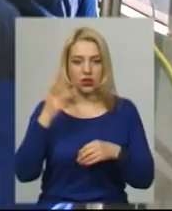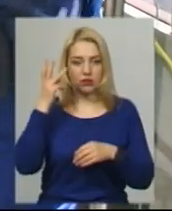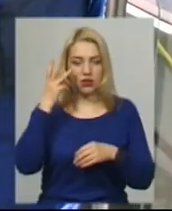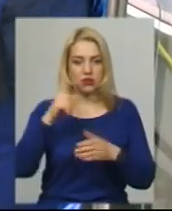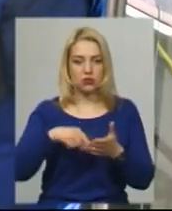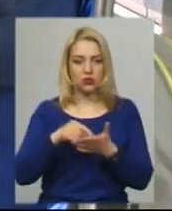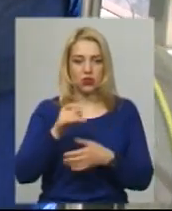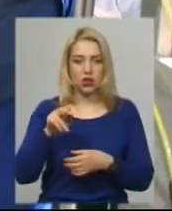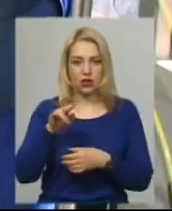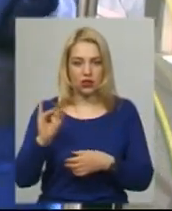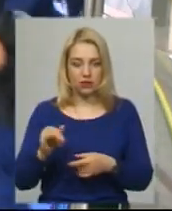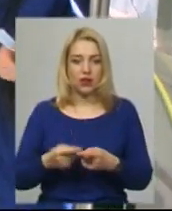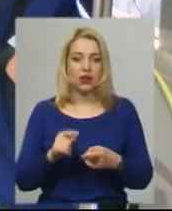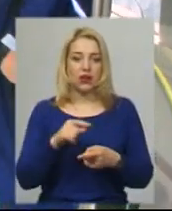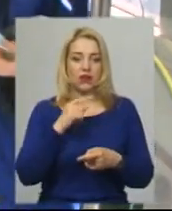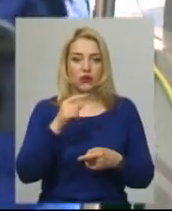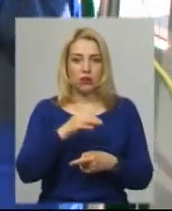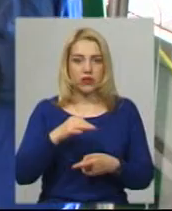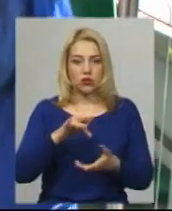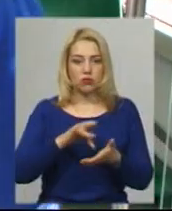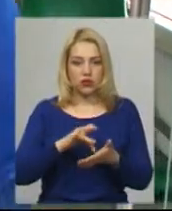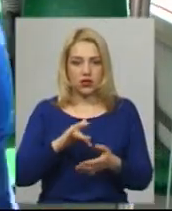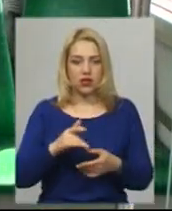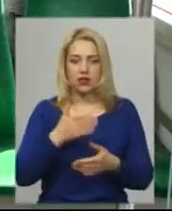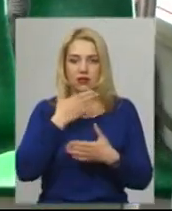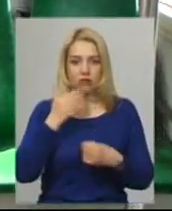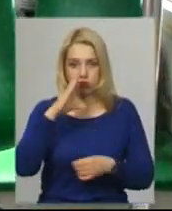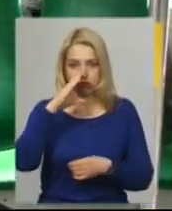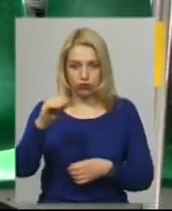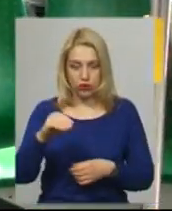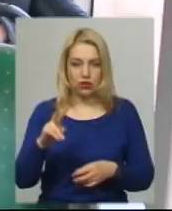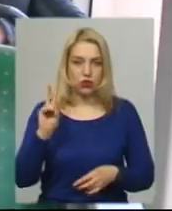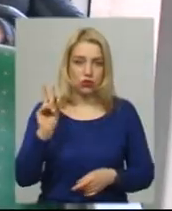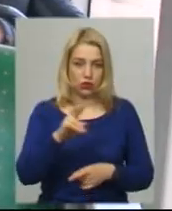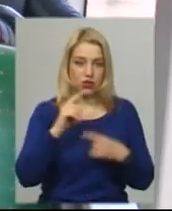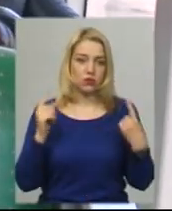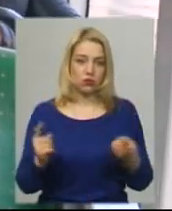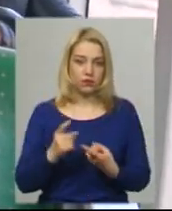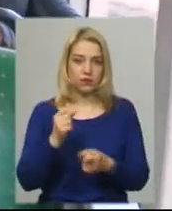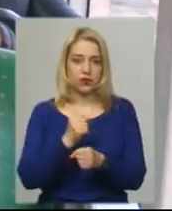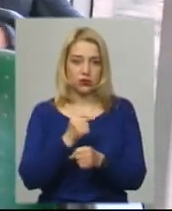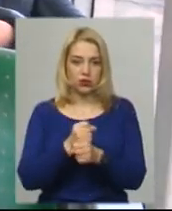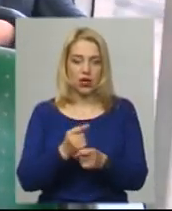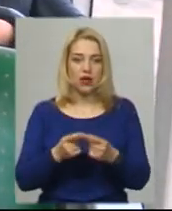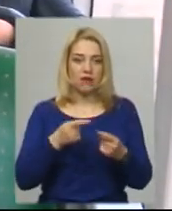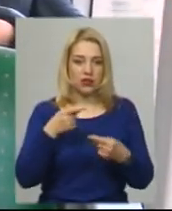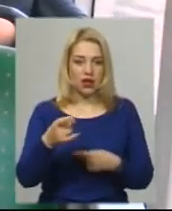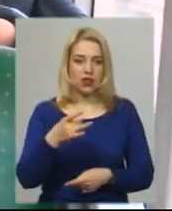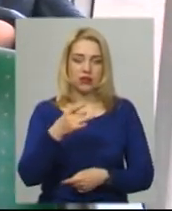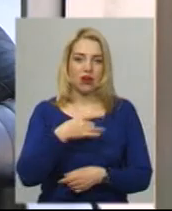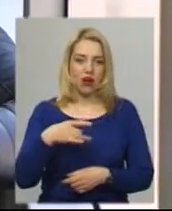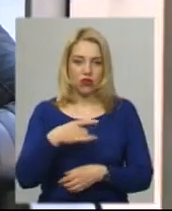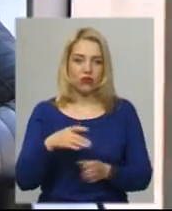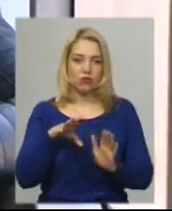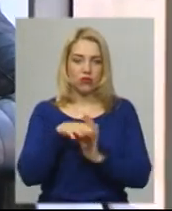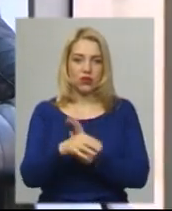Шепурев. Додає, з 4 квітня в обласному центрі не курсують маршрутки. Тролейбуси працюють у звичайному режимі. У віддалених мікрорайонах міста